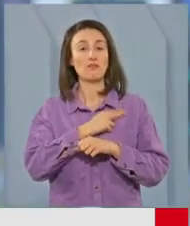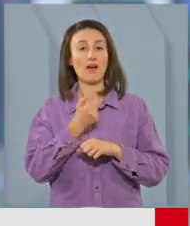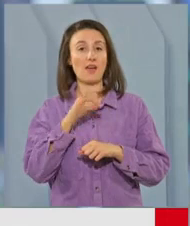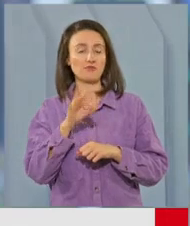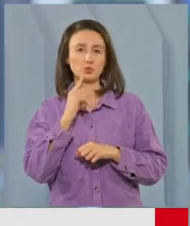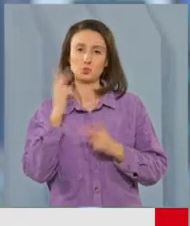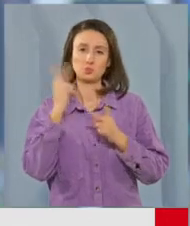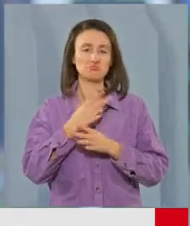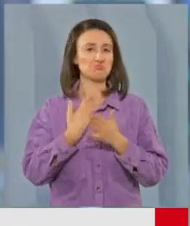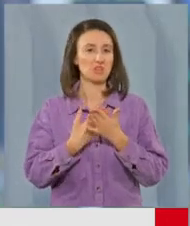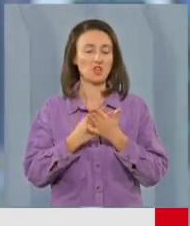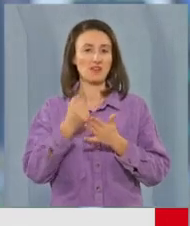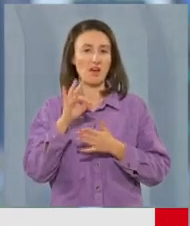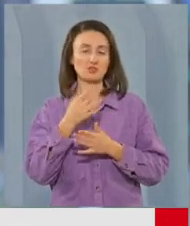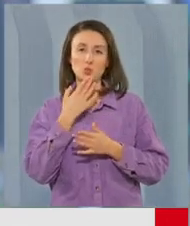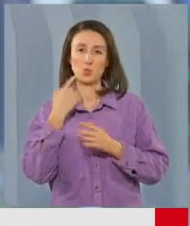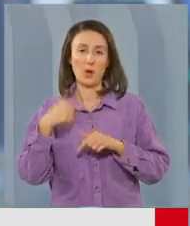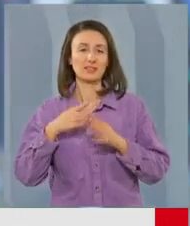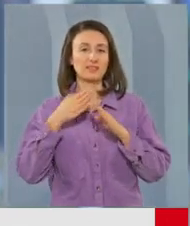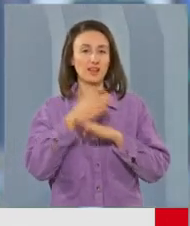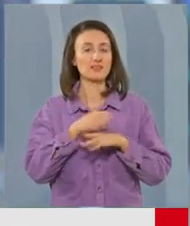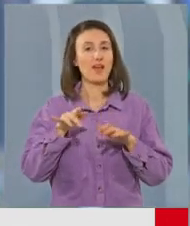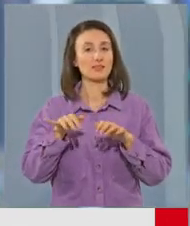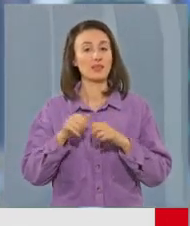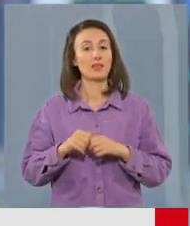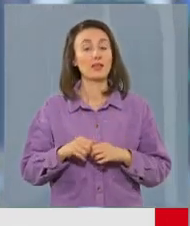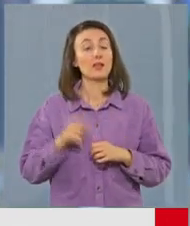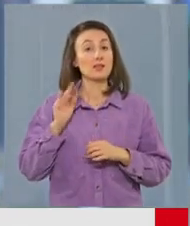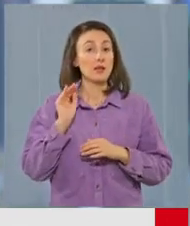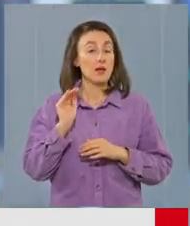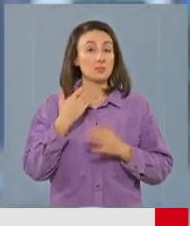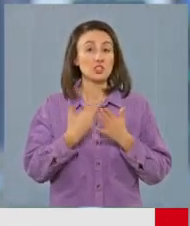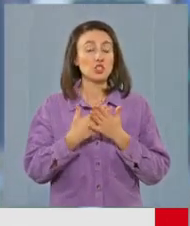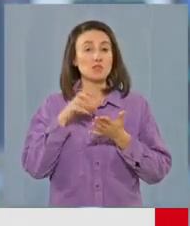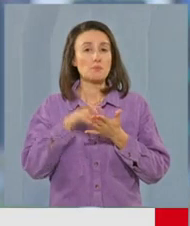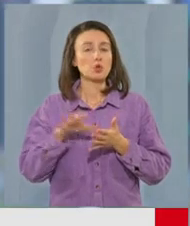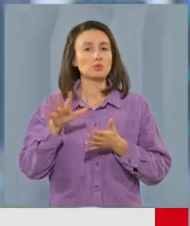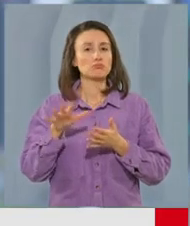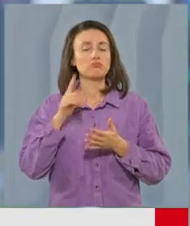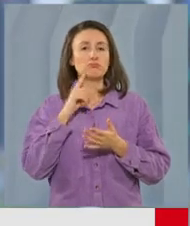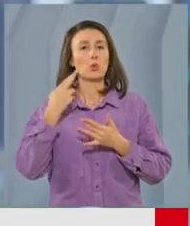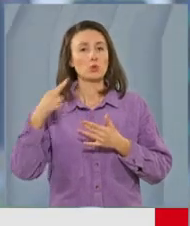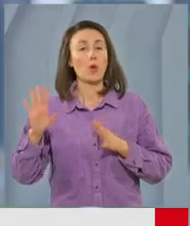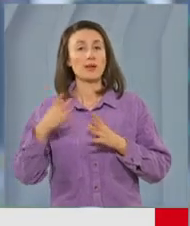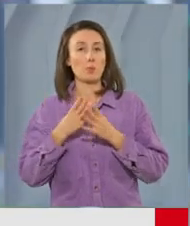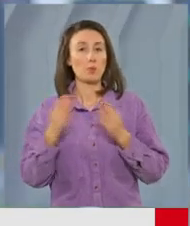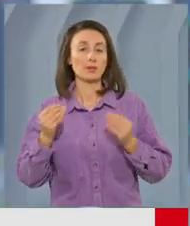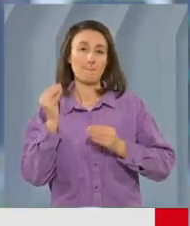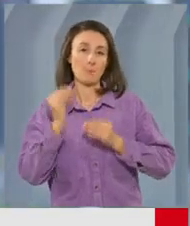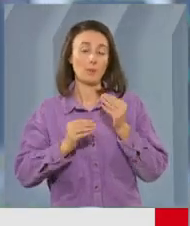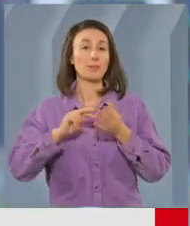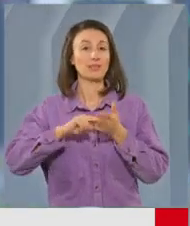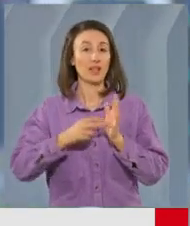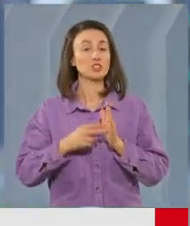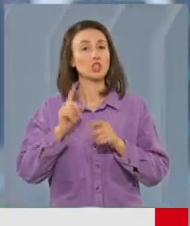nu înțelege de ce fiscul nu are nici măcar o direcție IT. Lucian Heiuș se întreabă de ce spațiul virtual încă are numeroase probleme tehnice,